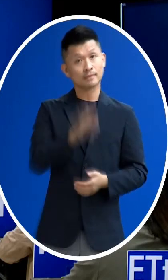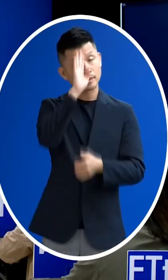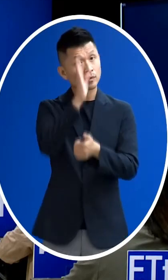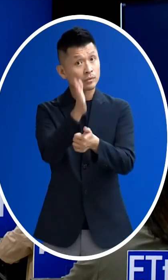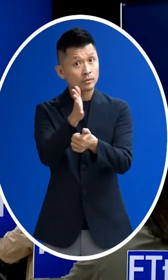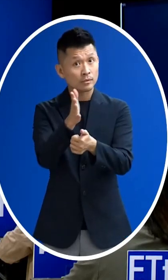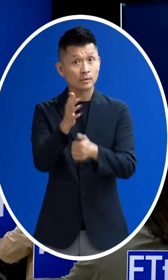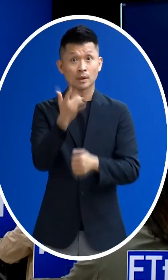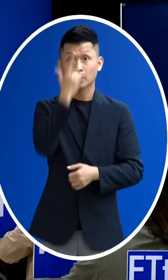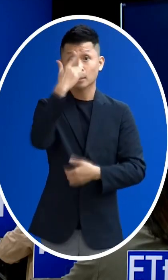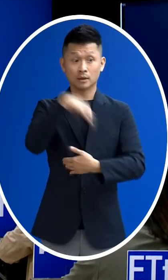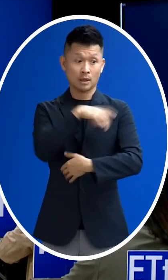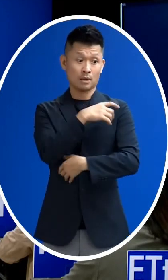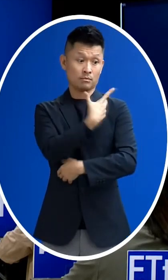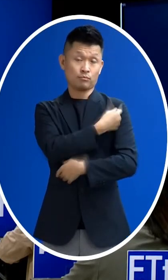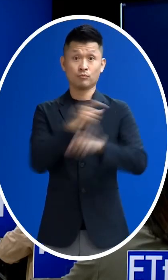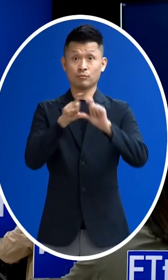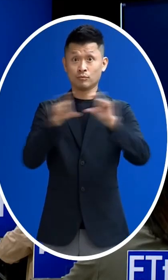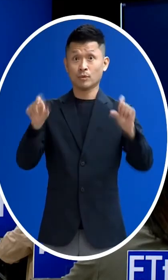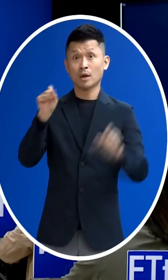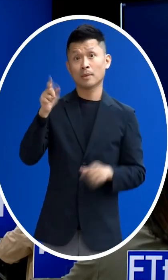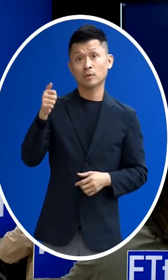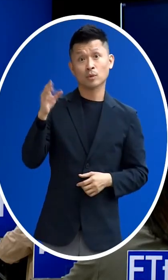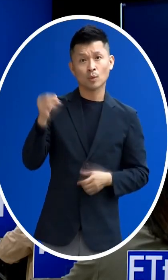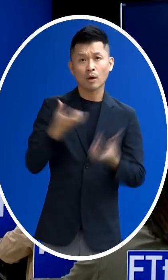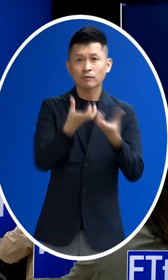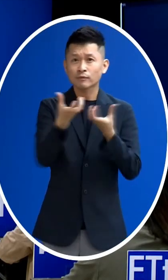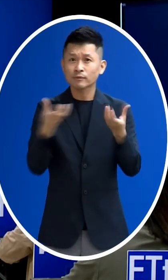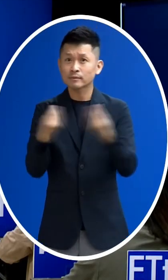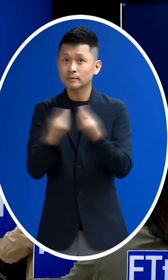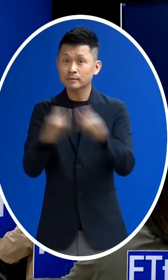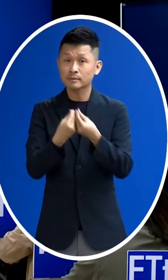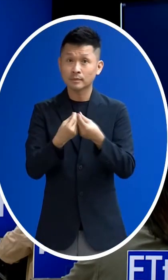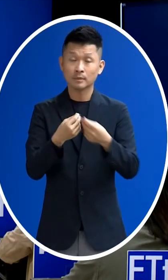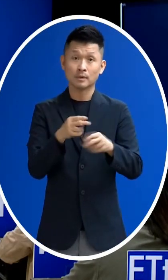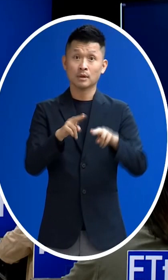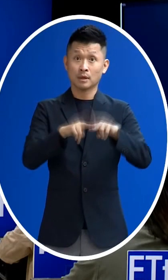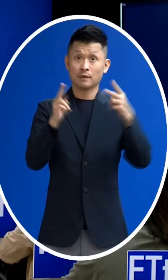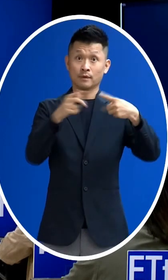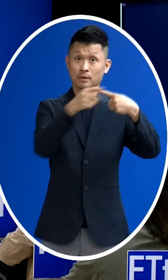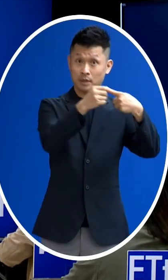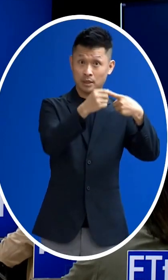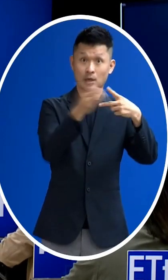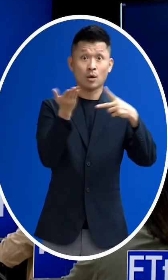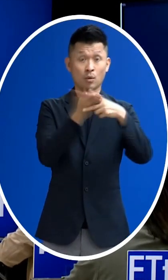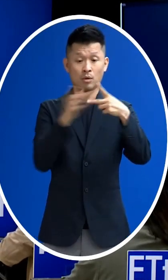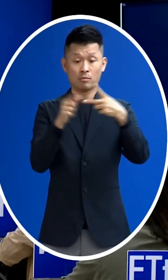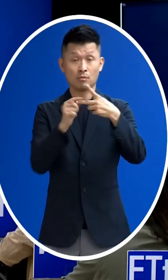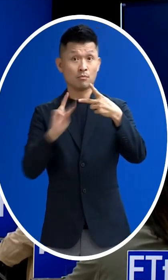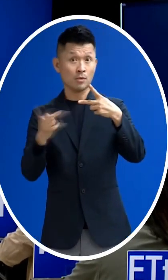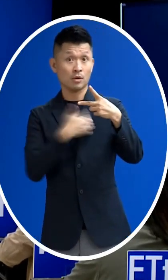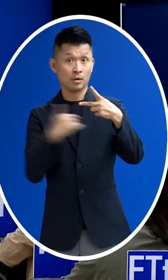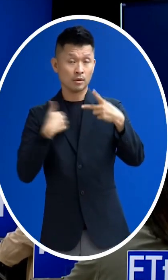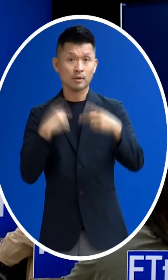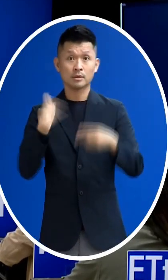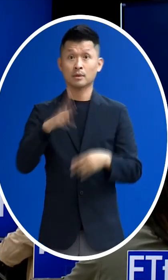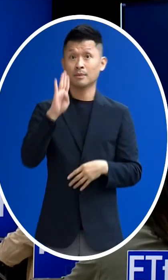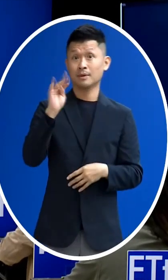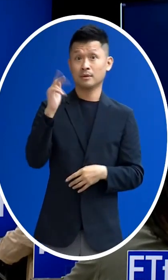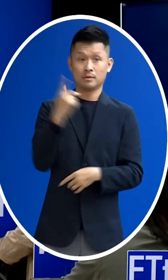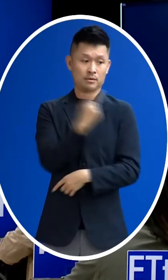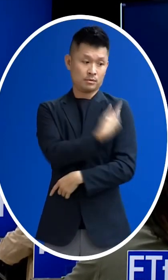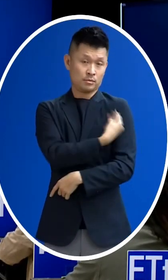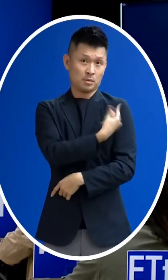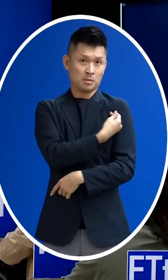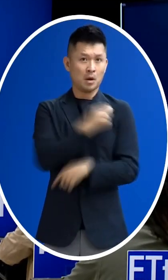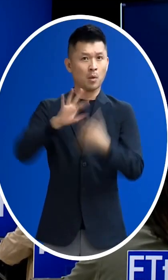想请教一下，莫德纳150万剂打算怎么运用？会不会开放第一剂或者是混打？那另外一个问题是 ，BNT 有不少国外的专家说打一